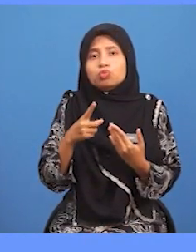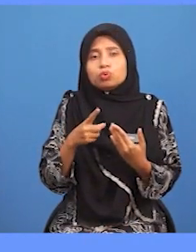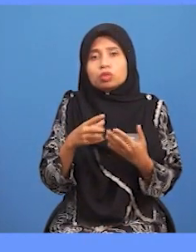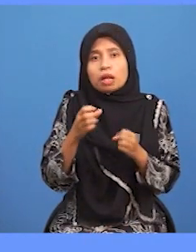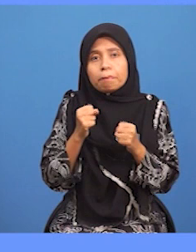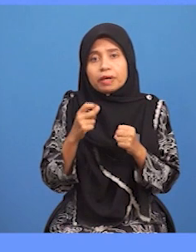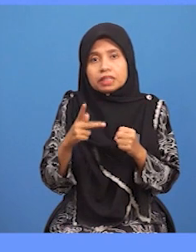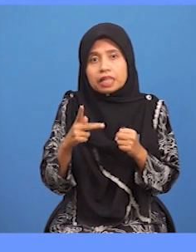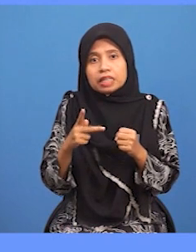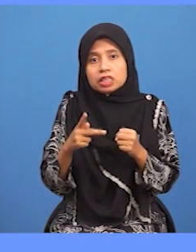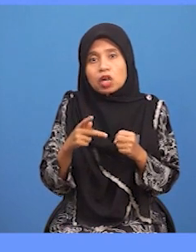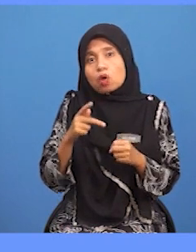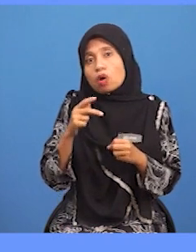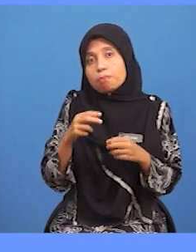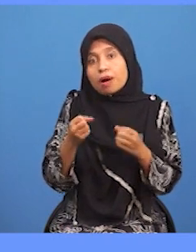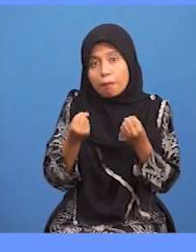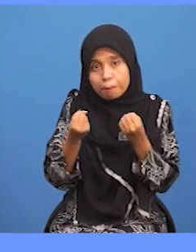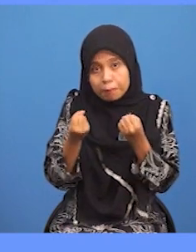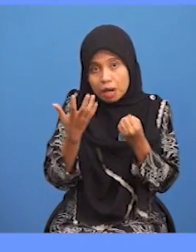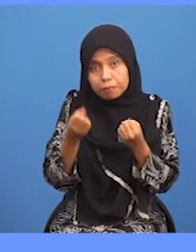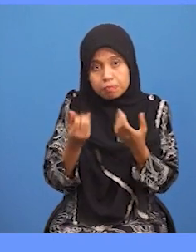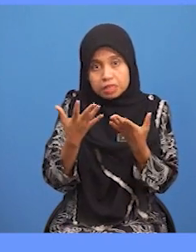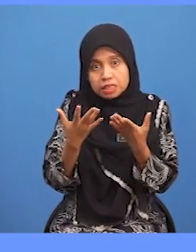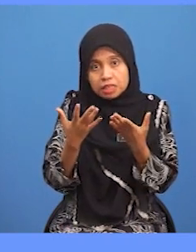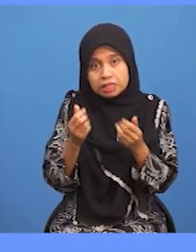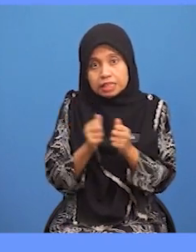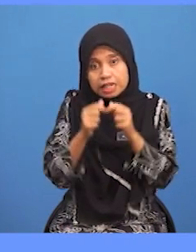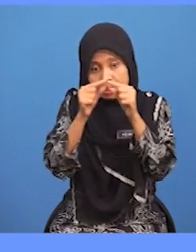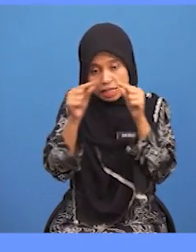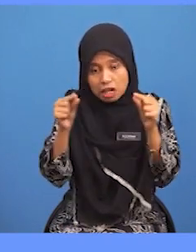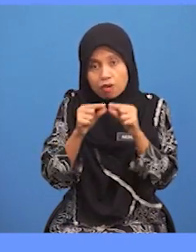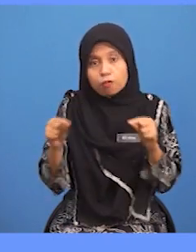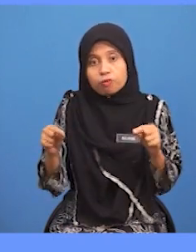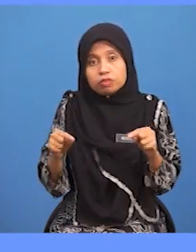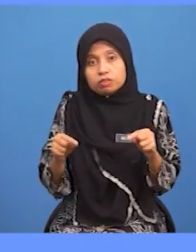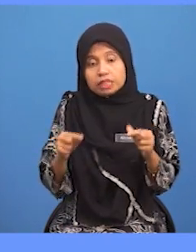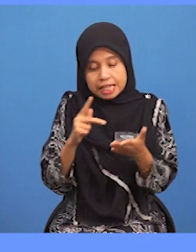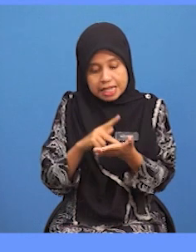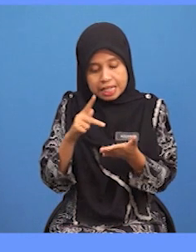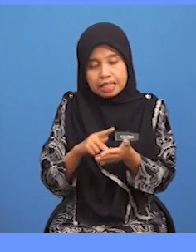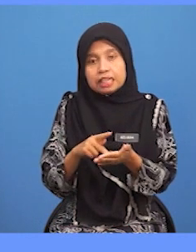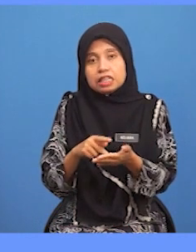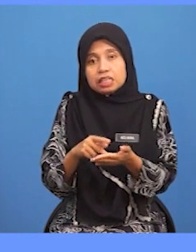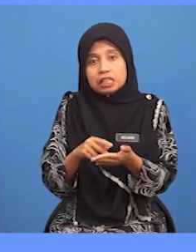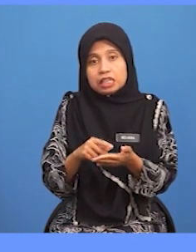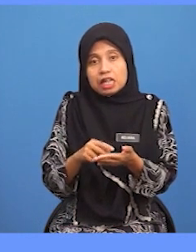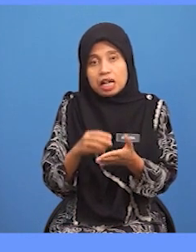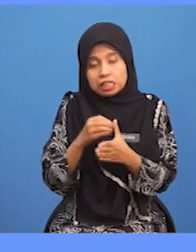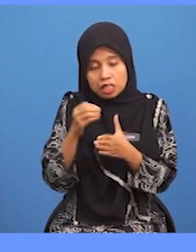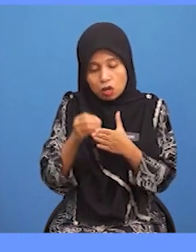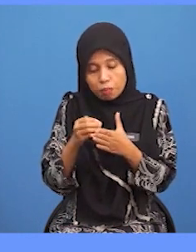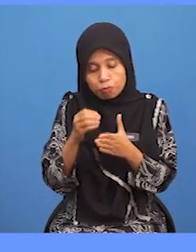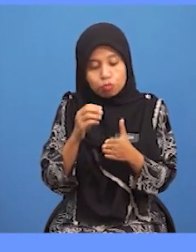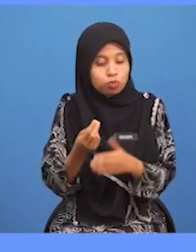menjana keuntungan berdasarkan kuantiti yang disasarkan menggunakan kaedah graf? Kira keuntungan